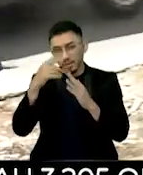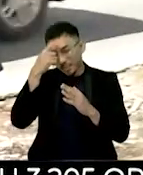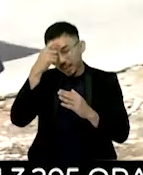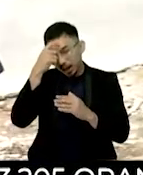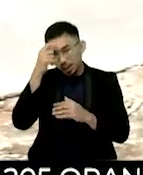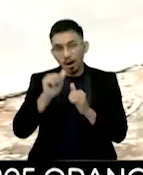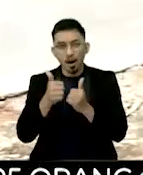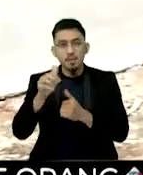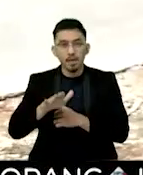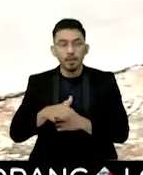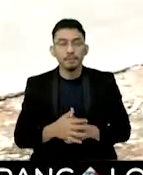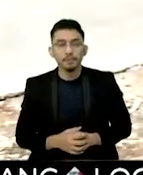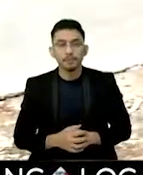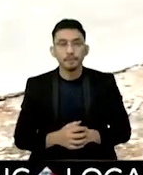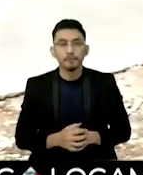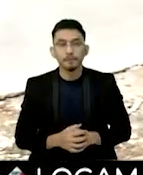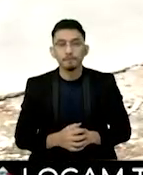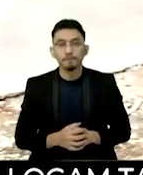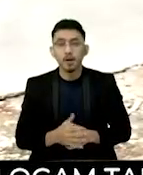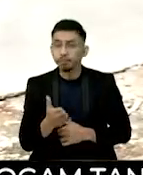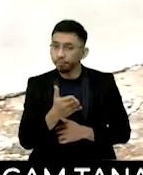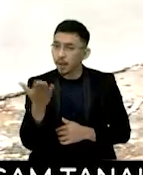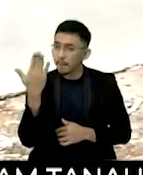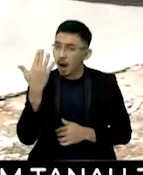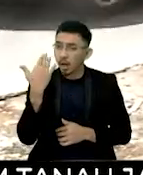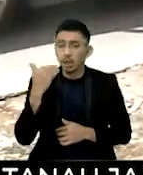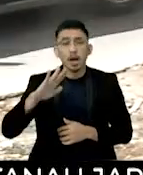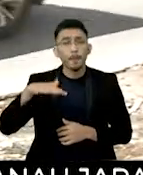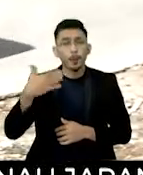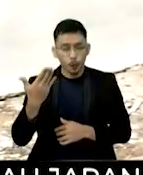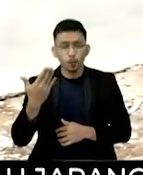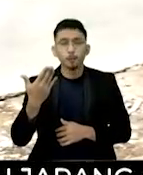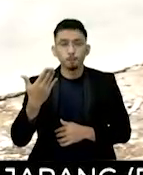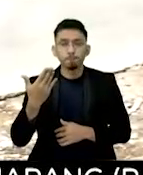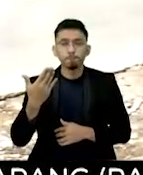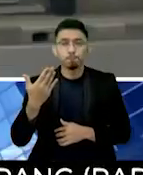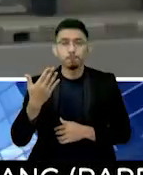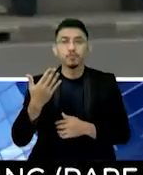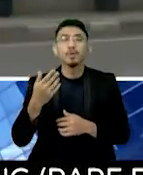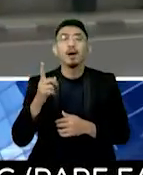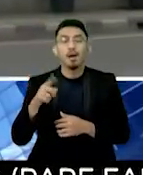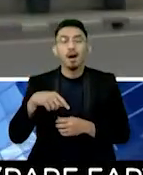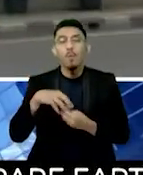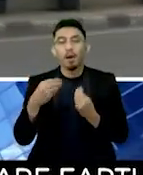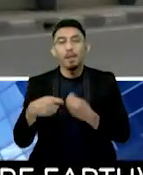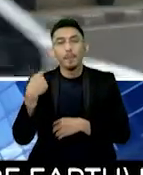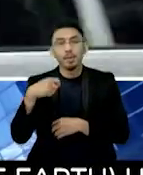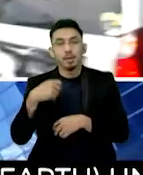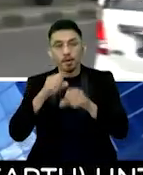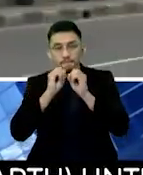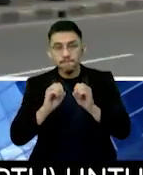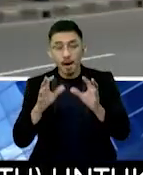Baik pemirsa, seperti diketahui bahwa pada Sabtu kemarin, juru bicara Kementerian Kesehatan Siti Nadia Tarmizi menyebut dan mengumumkan